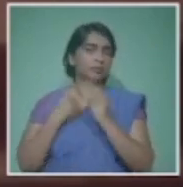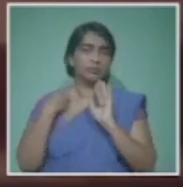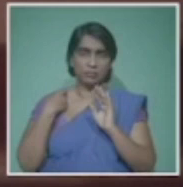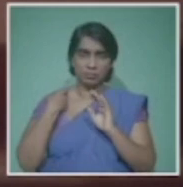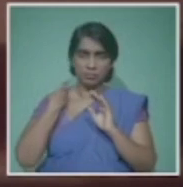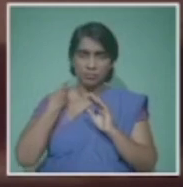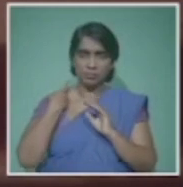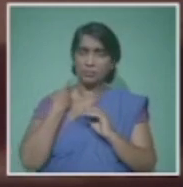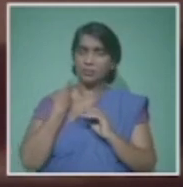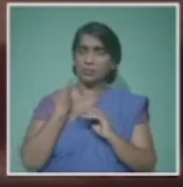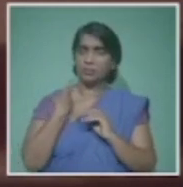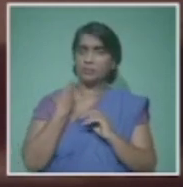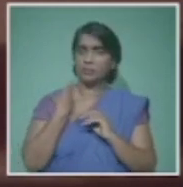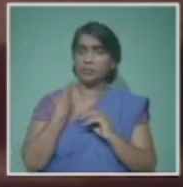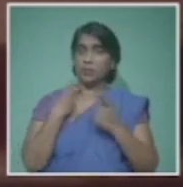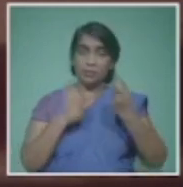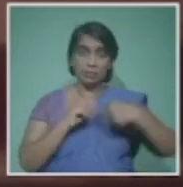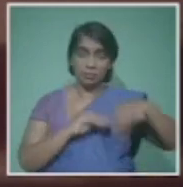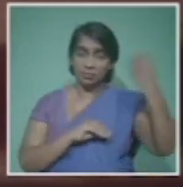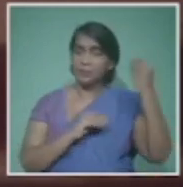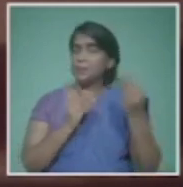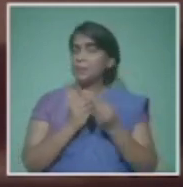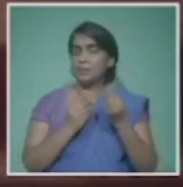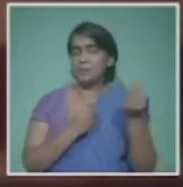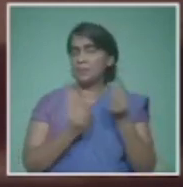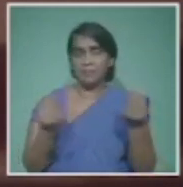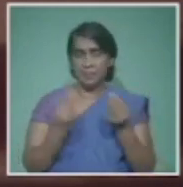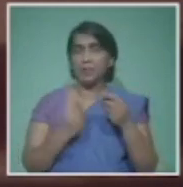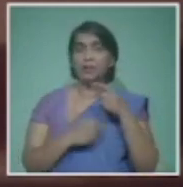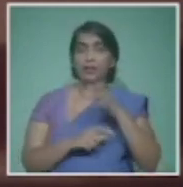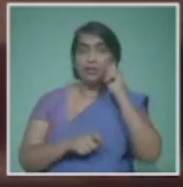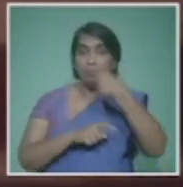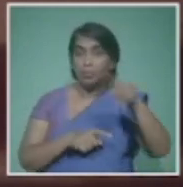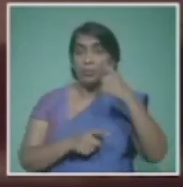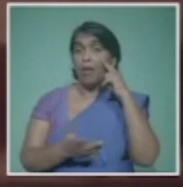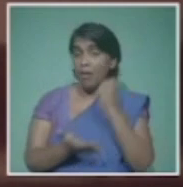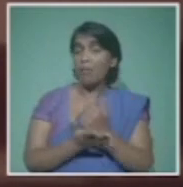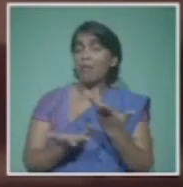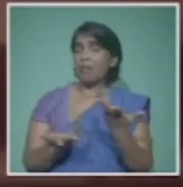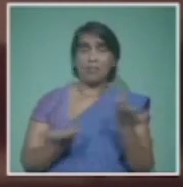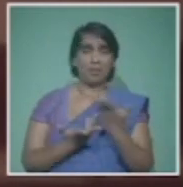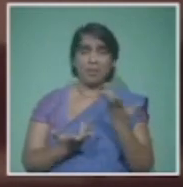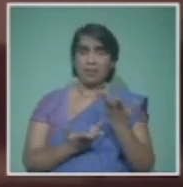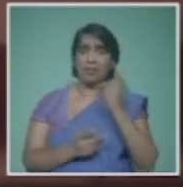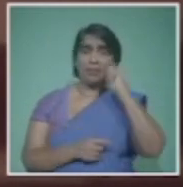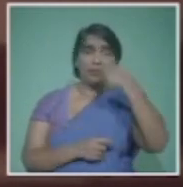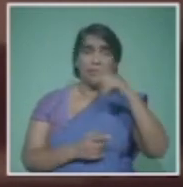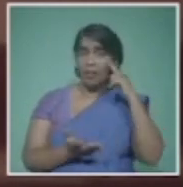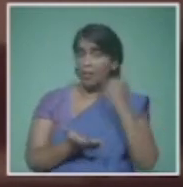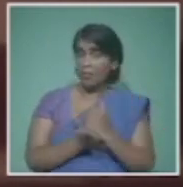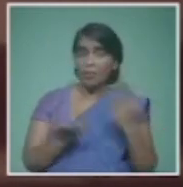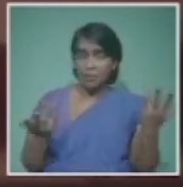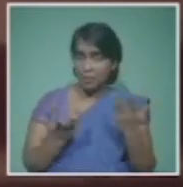වෙනවා. මුලේ ඉහළ දැම්මට මදී සභාපතිතුමා ඒවා ජනතාවට දරන්න පුළුවන් වෙන්න ඕන. ජනතාවට දරන්න බැරි